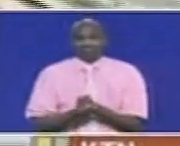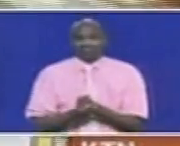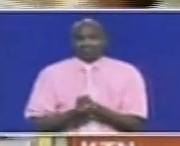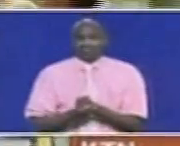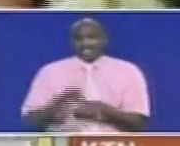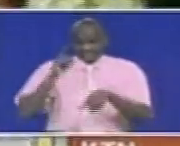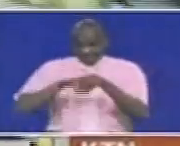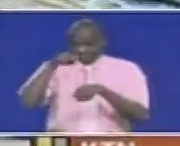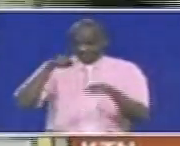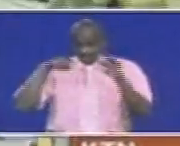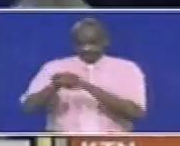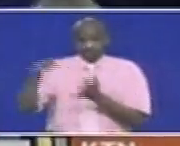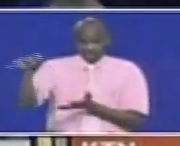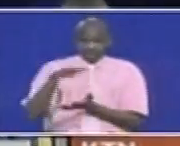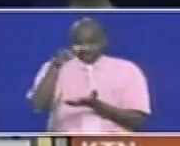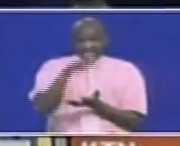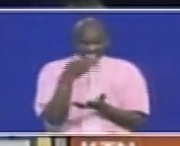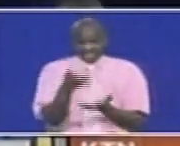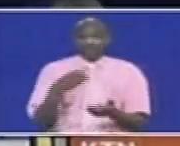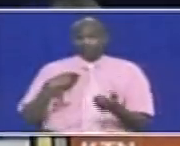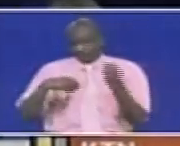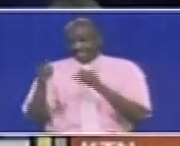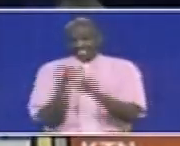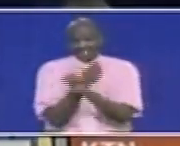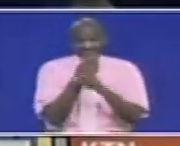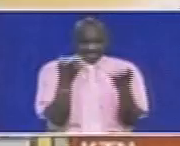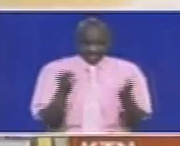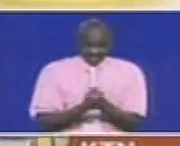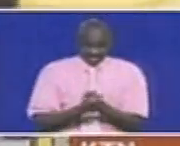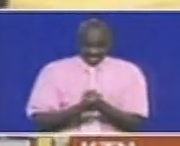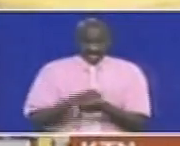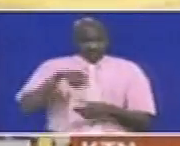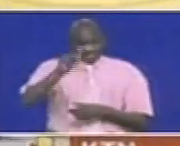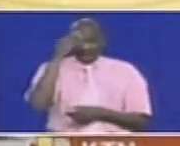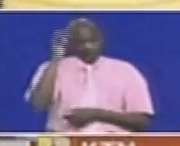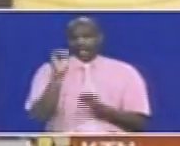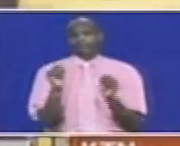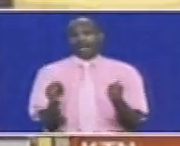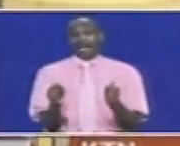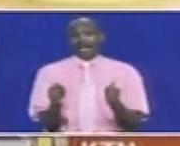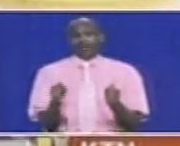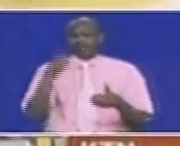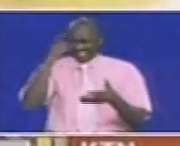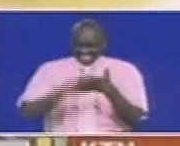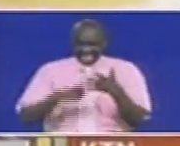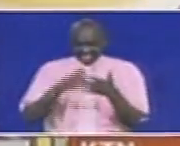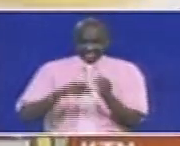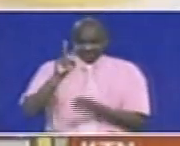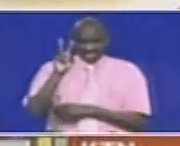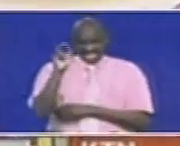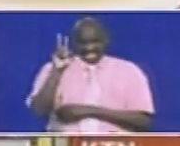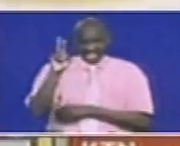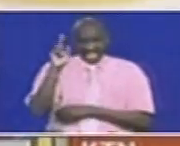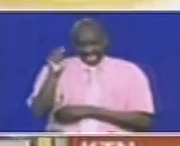Pale unapoingia katika duka la jumla kununua bidhaa mbalimbali, kile usichofahamu ni kiwango kikubwa cha fedha unazotozwa